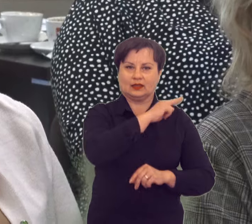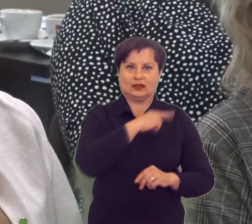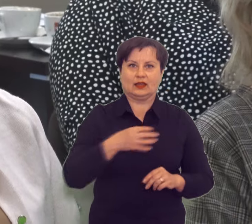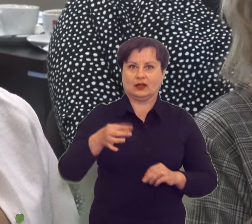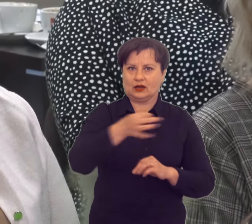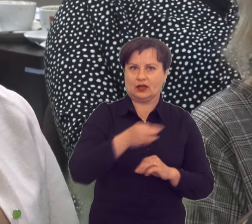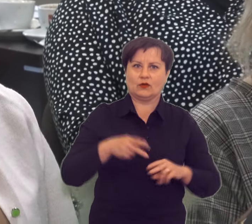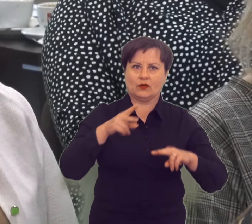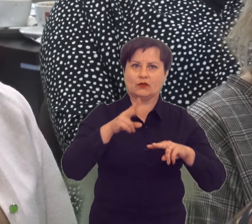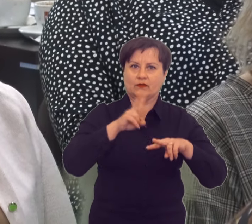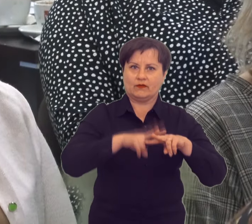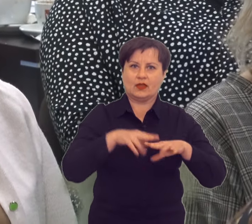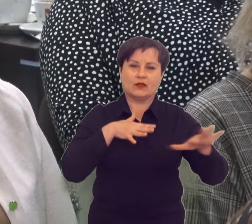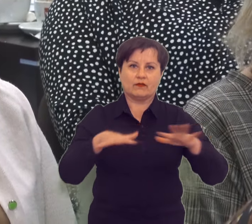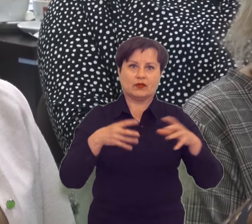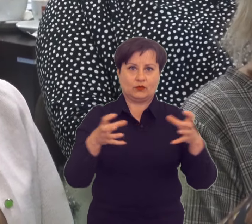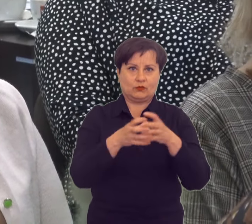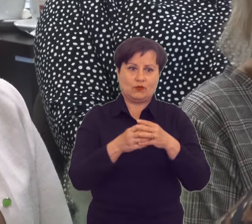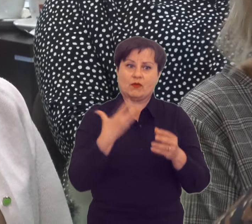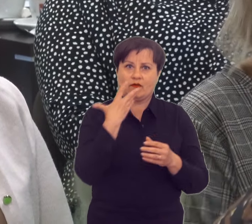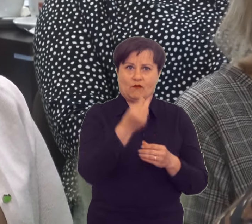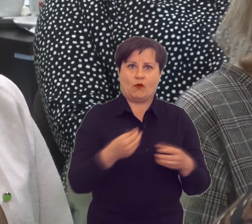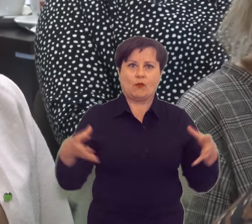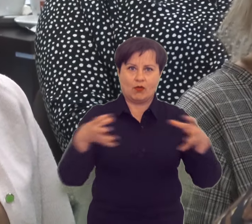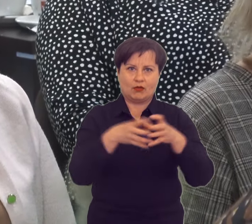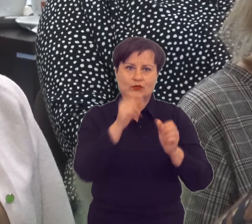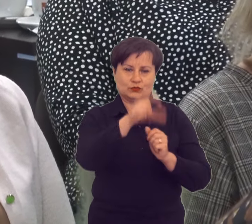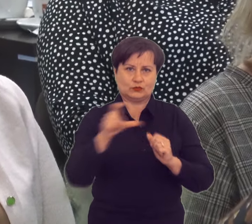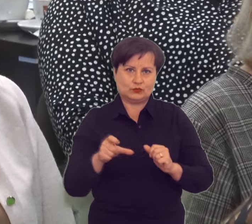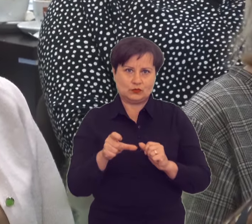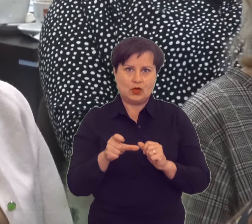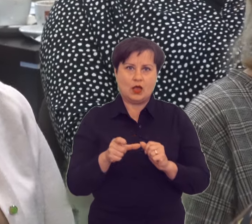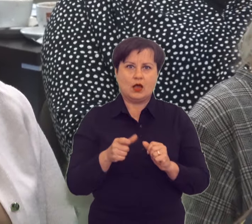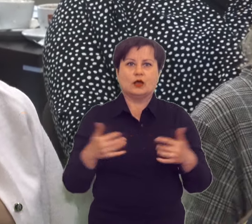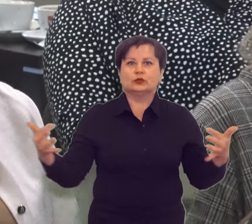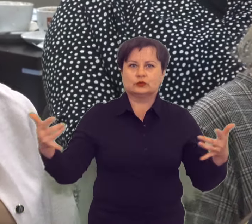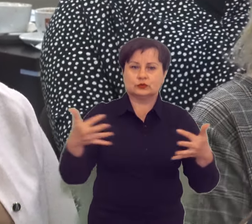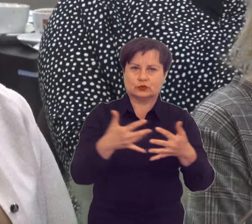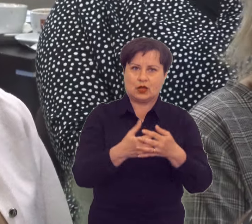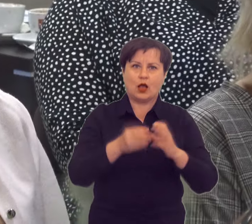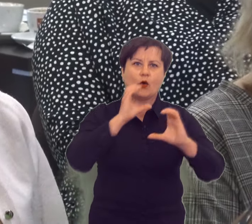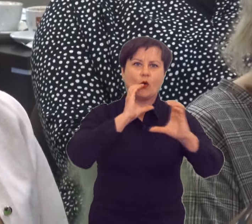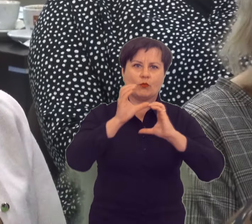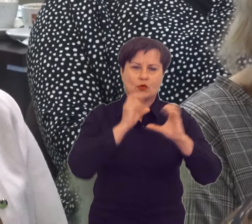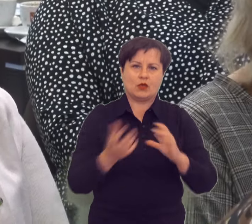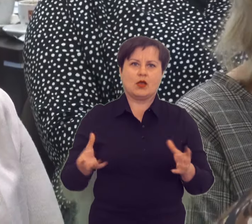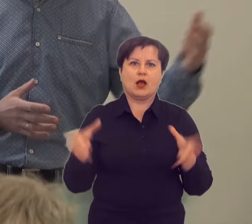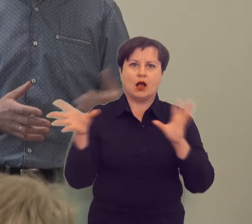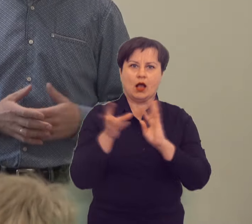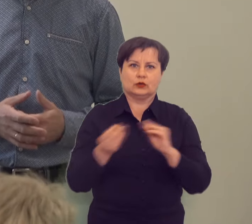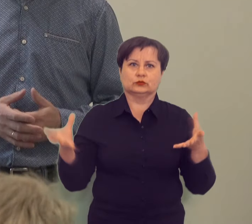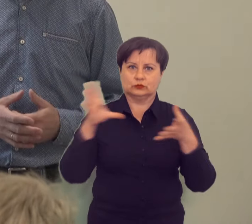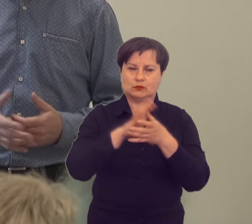Kėdainių rajono vietos veiklos grupė savo bendruomenių žmonėms suorganizavo įtaigios komunikacijos ir bendradarbiavimo